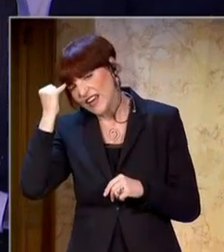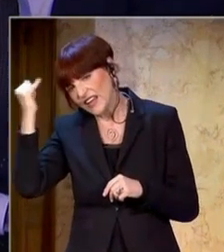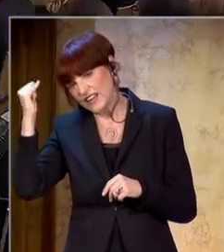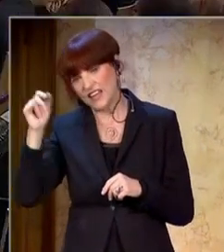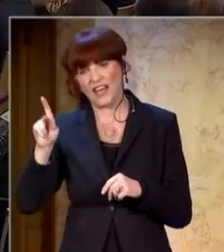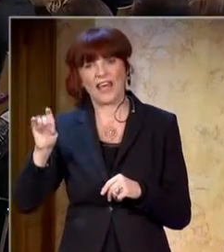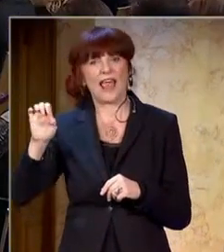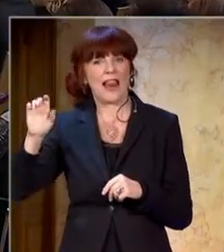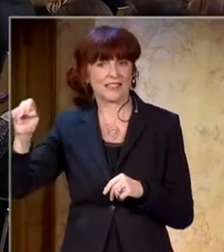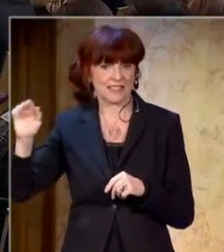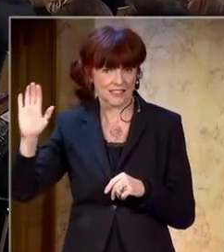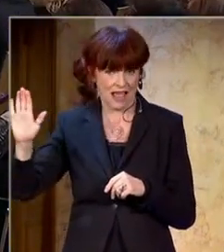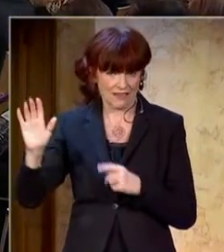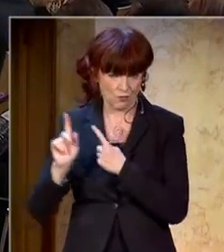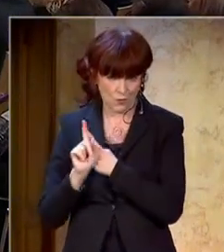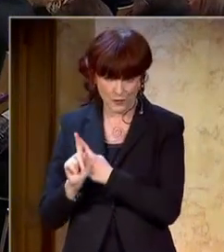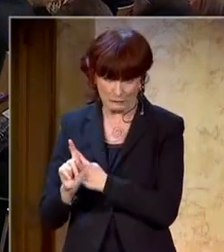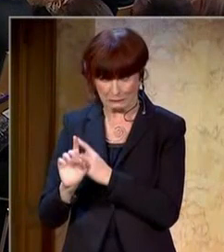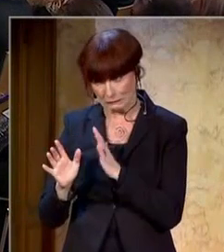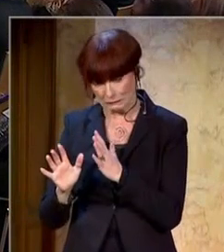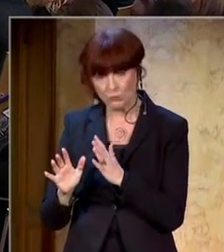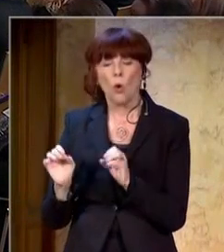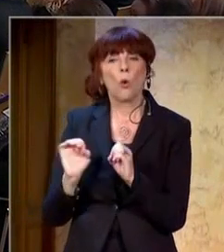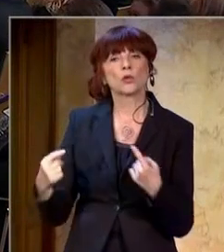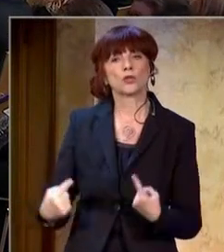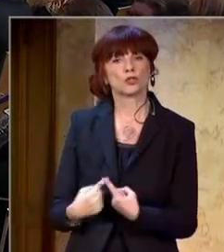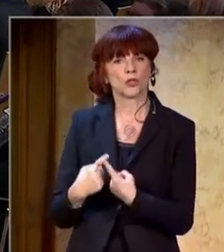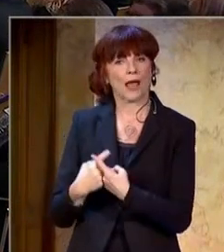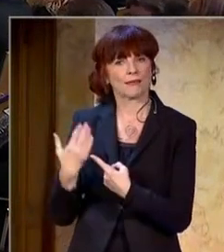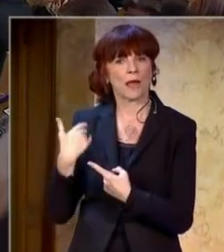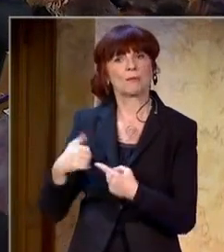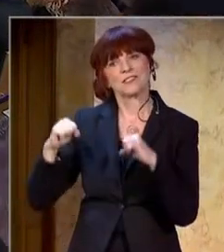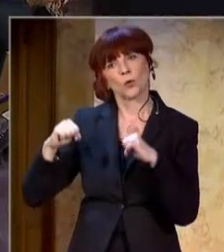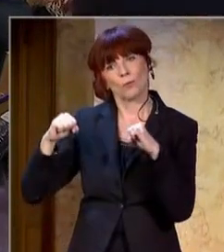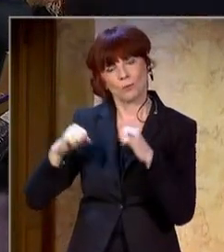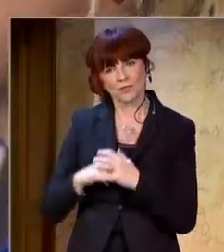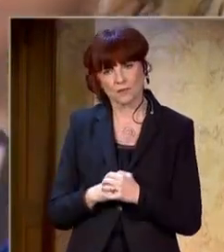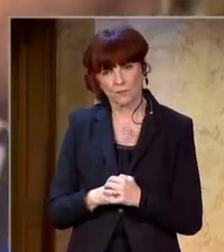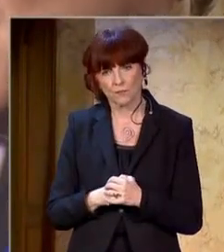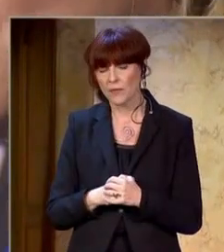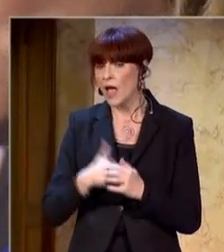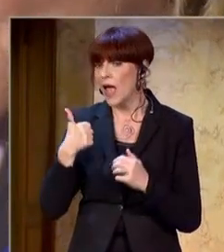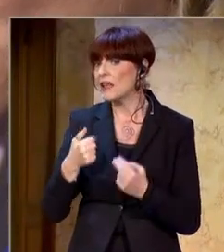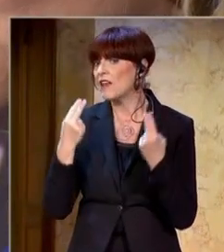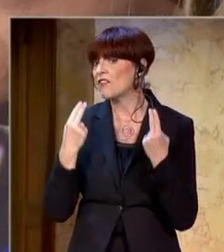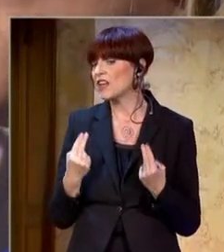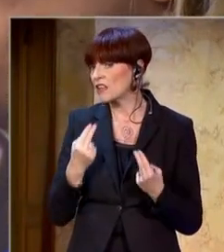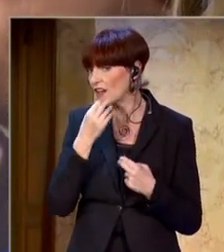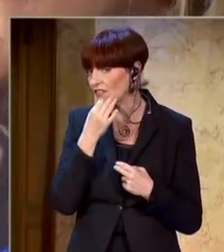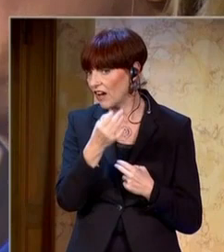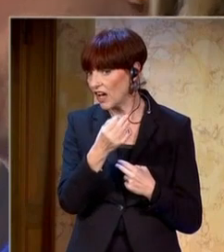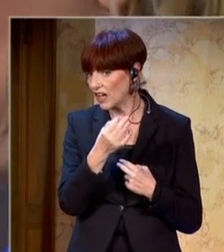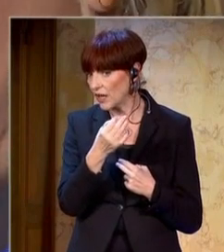einigen konnte. Ich möchte eine weitere sehr wesentliche Frage heute stellen. schützt uns unsere Verfassung, schützen uns